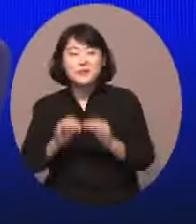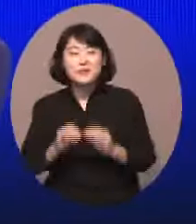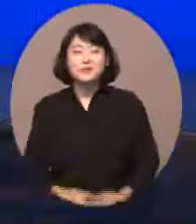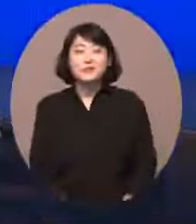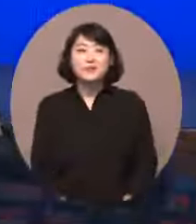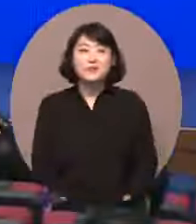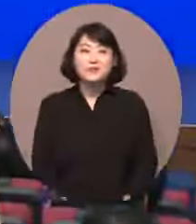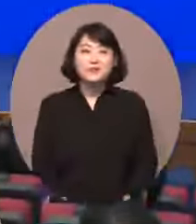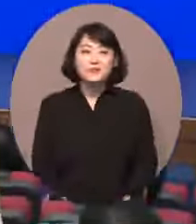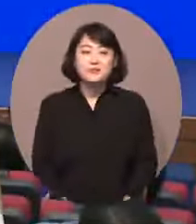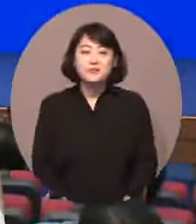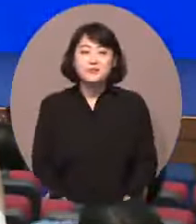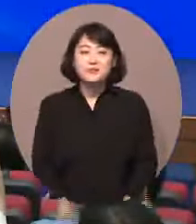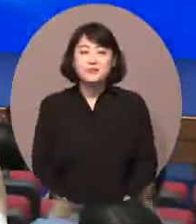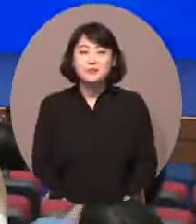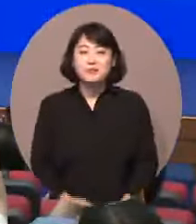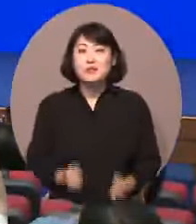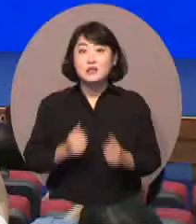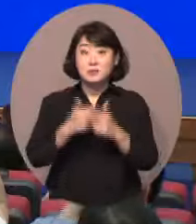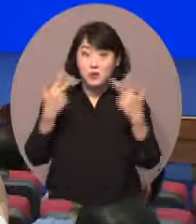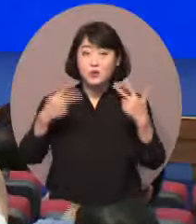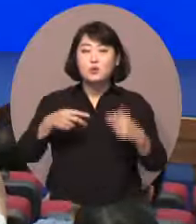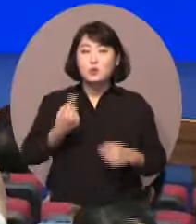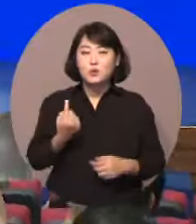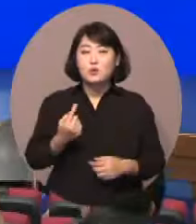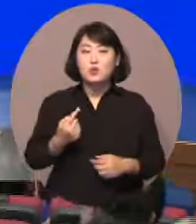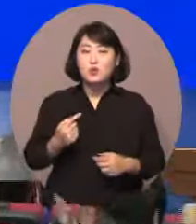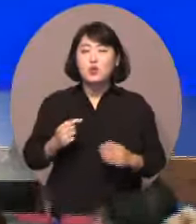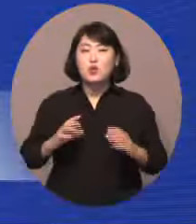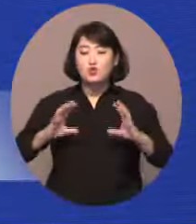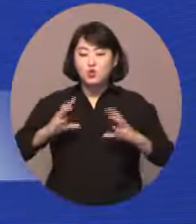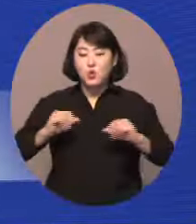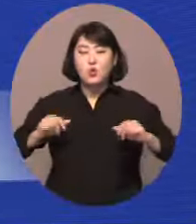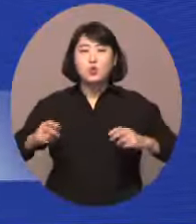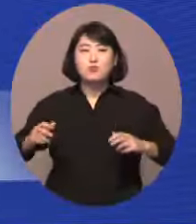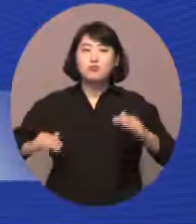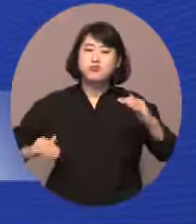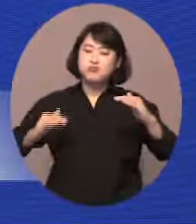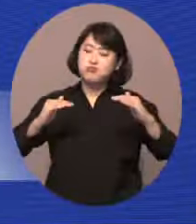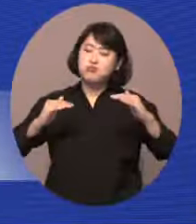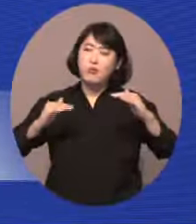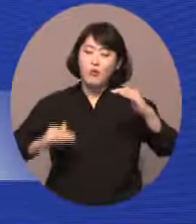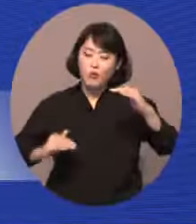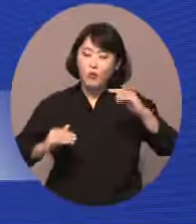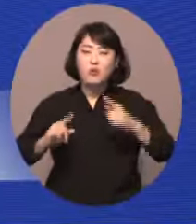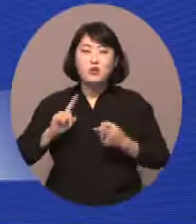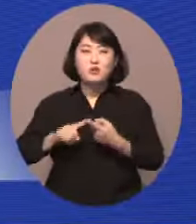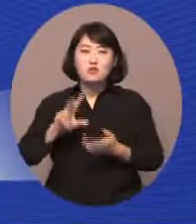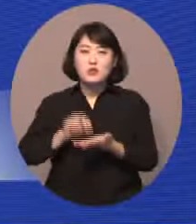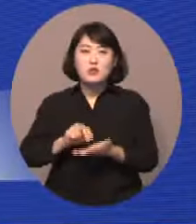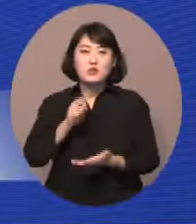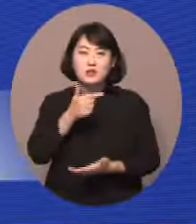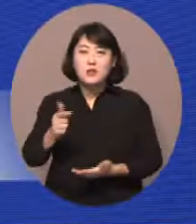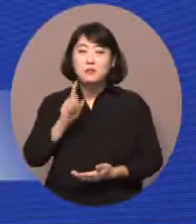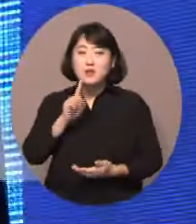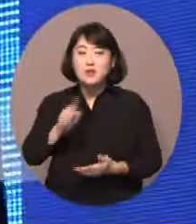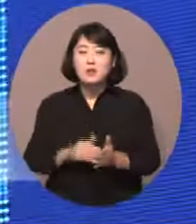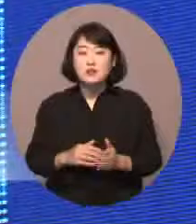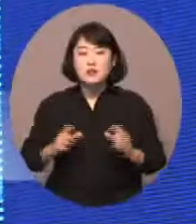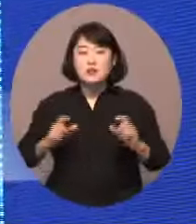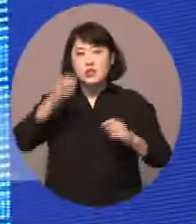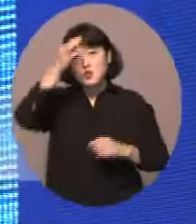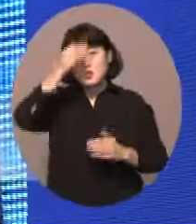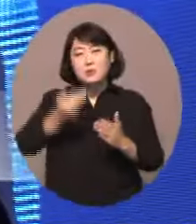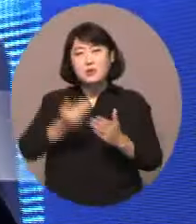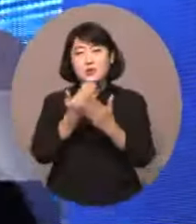동의하십니까? 이재명 후보도 국토 불균형을 심각한 문제로 꼽았고 기술 발전에 따른 일자리 감소와